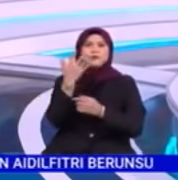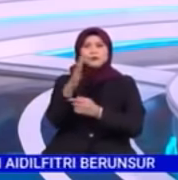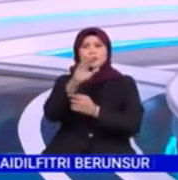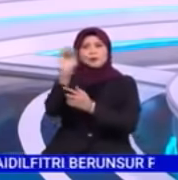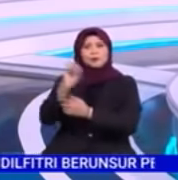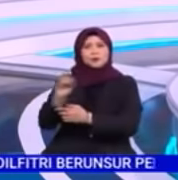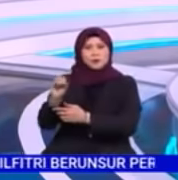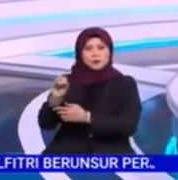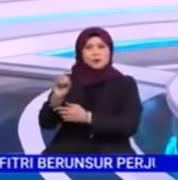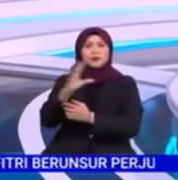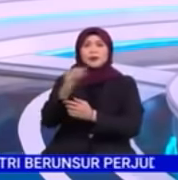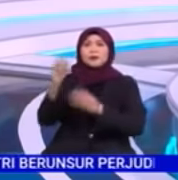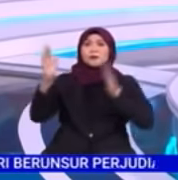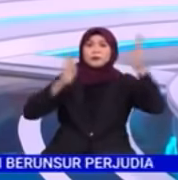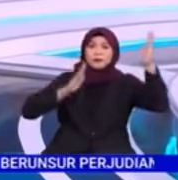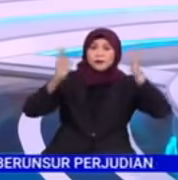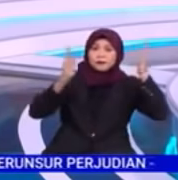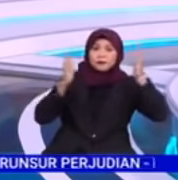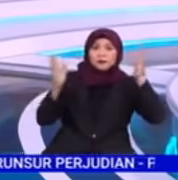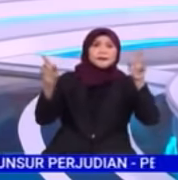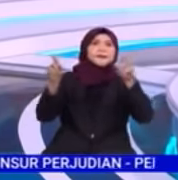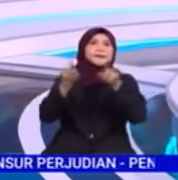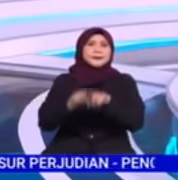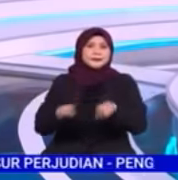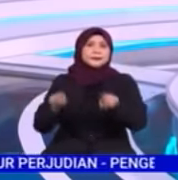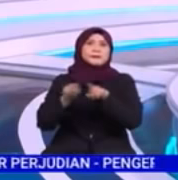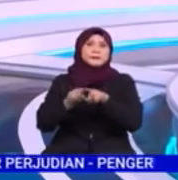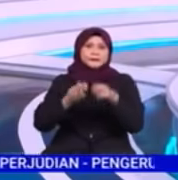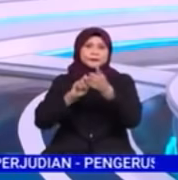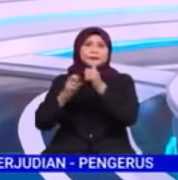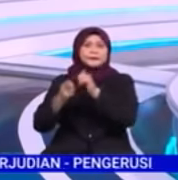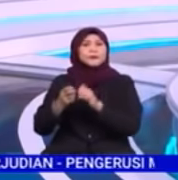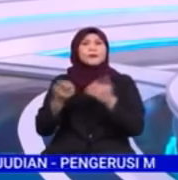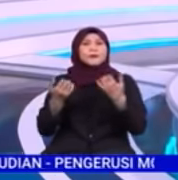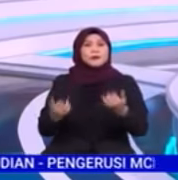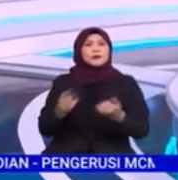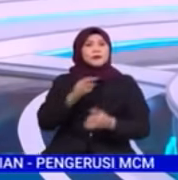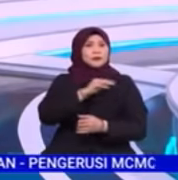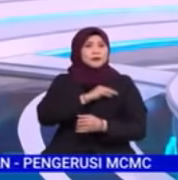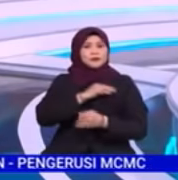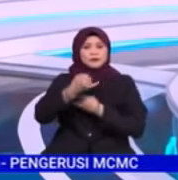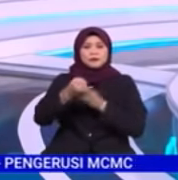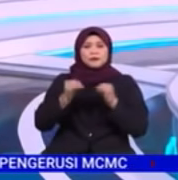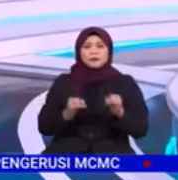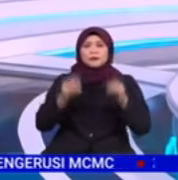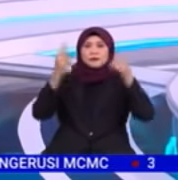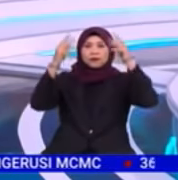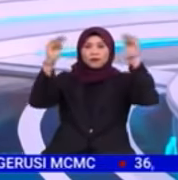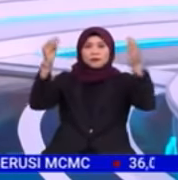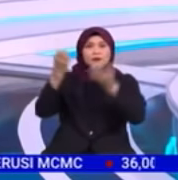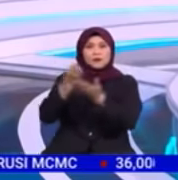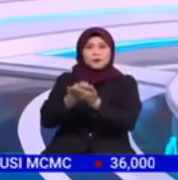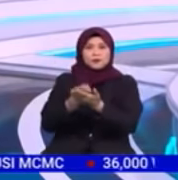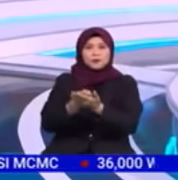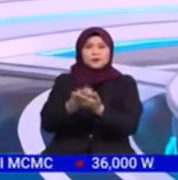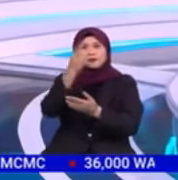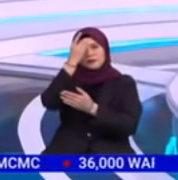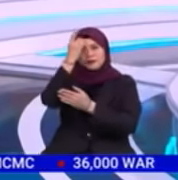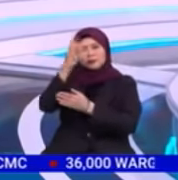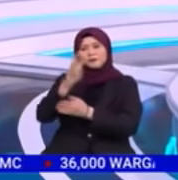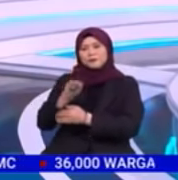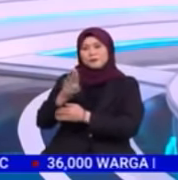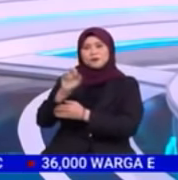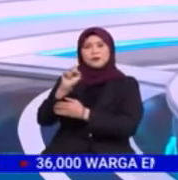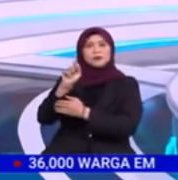15100 Jalan Malaysia tidak terkecuali bahkan jelas menteri di jabatan kejar menteri ekonomi hijau sesuai mustofa Muhammad